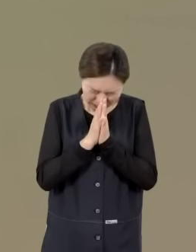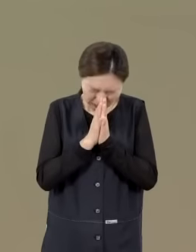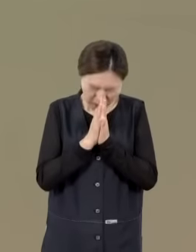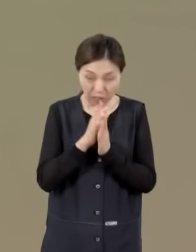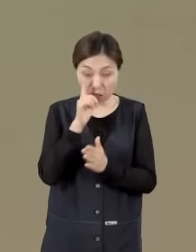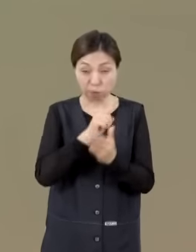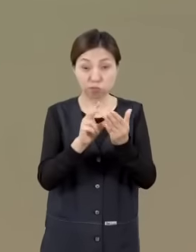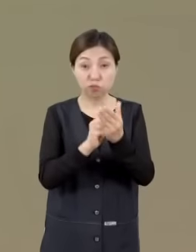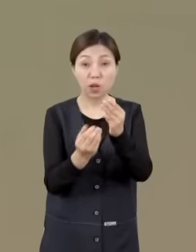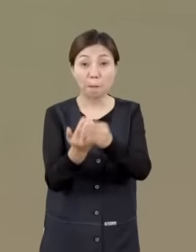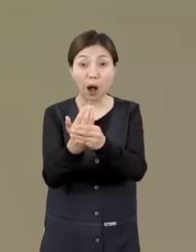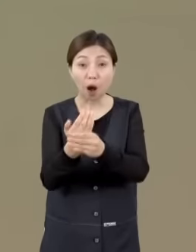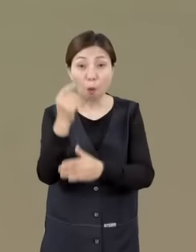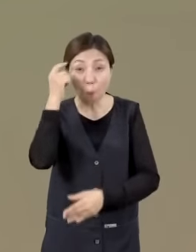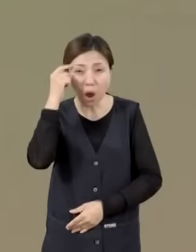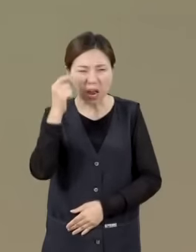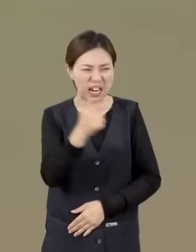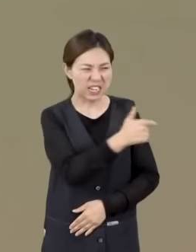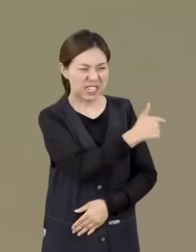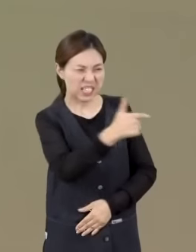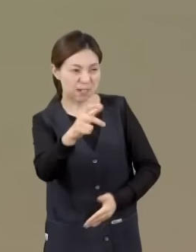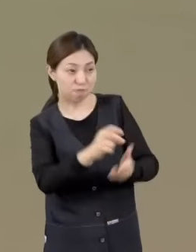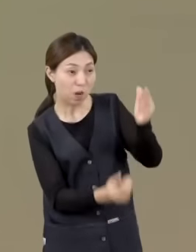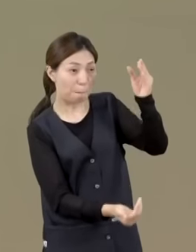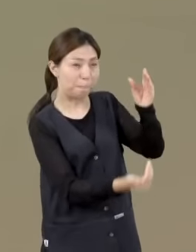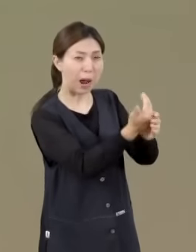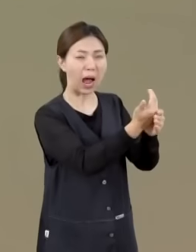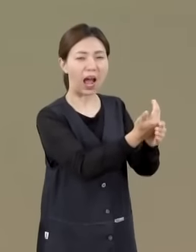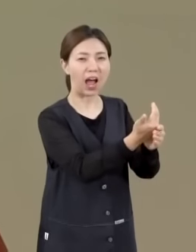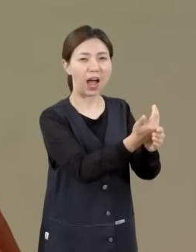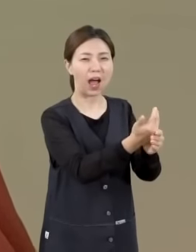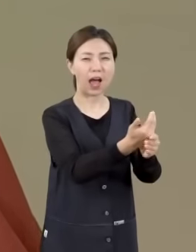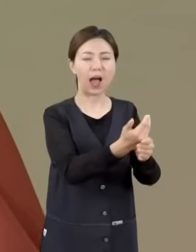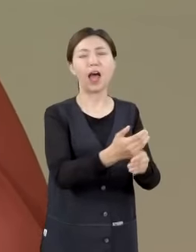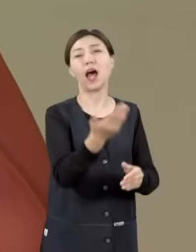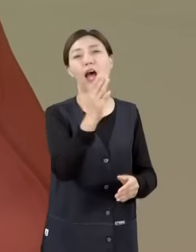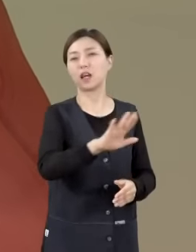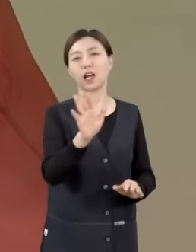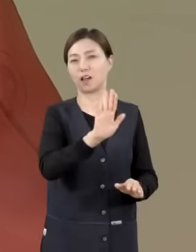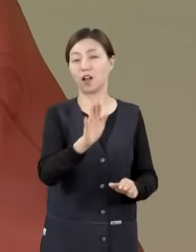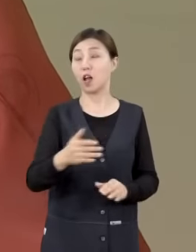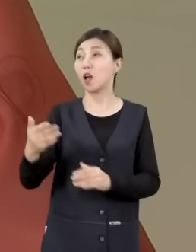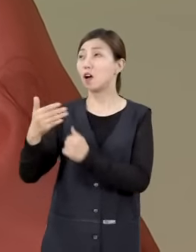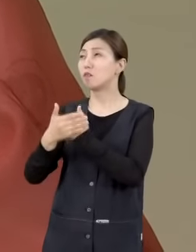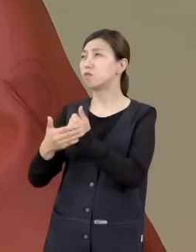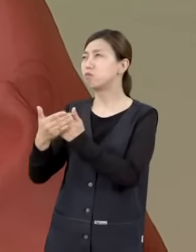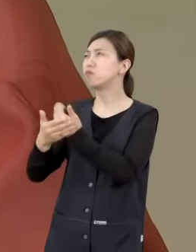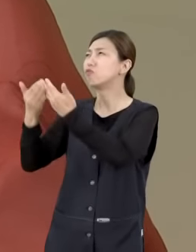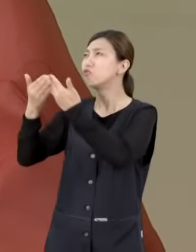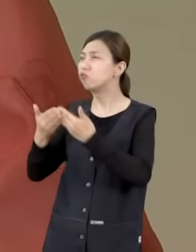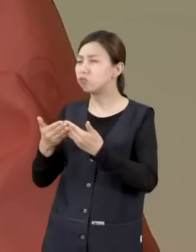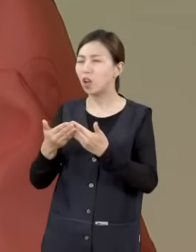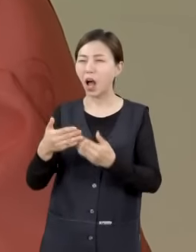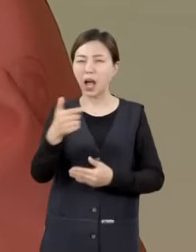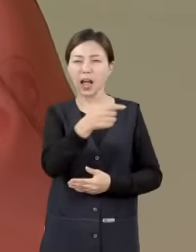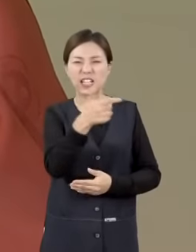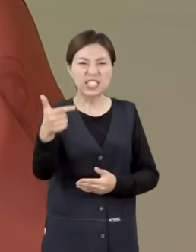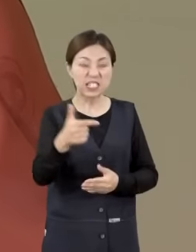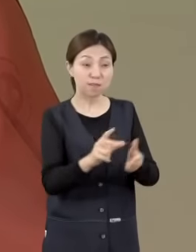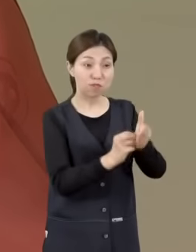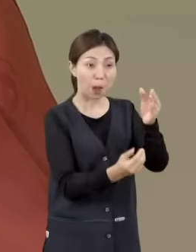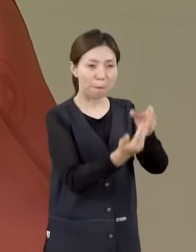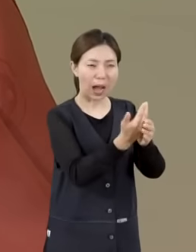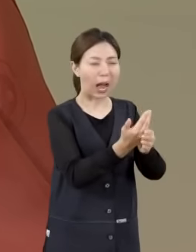아 기도를 열심히 했는데 나쁜 일이 생긴 것은 내가 크게 받을 것 작게 받고 있나 보구나 그